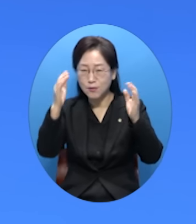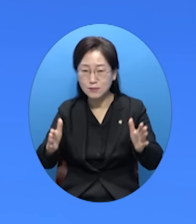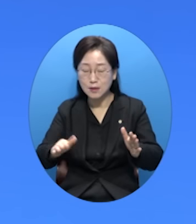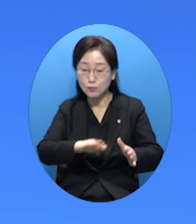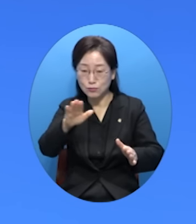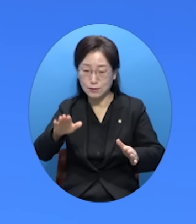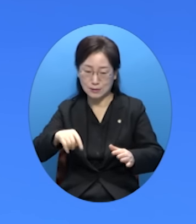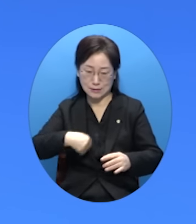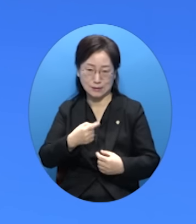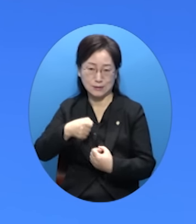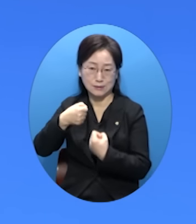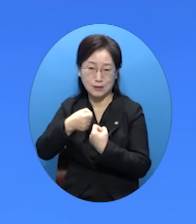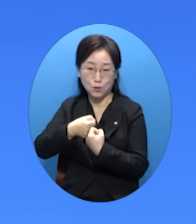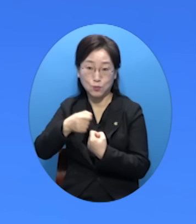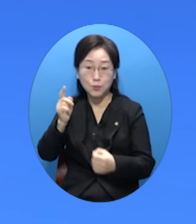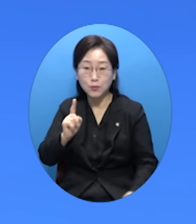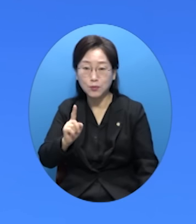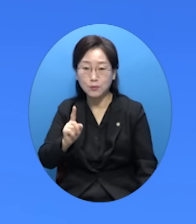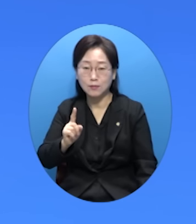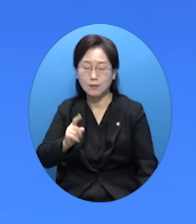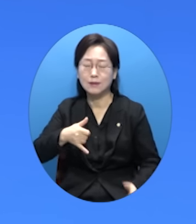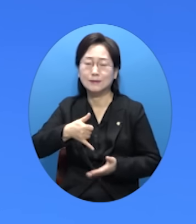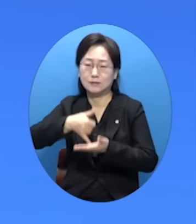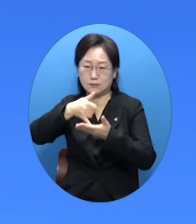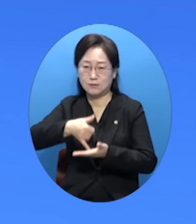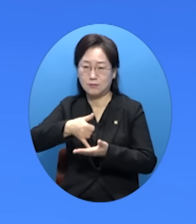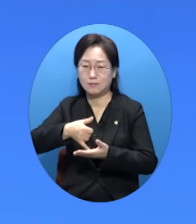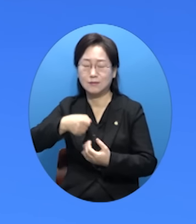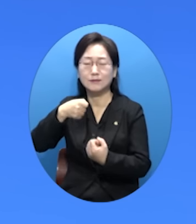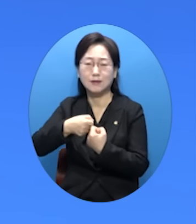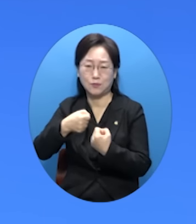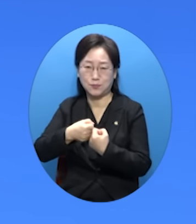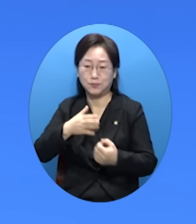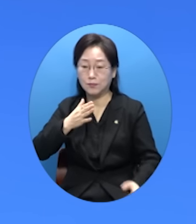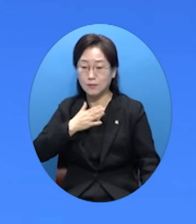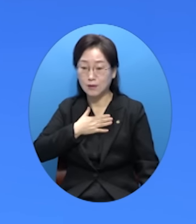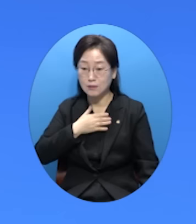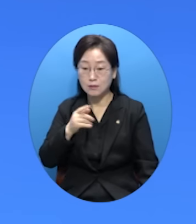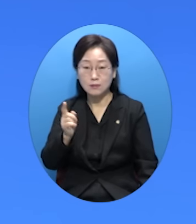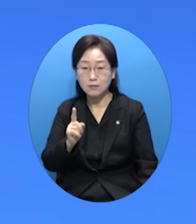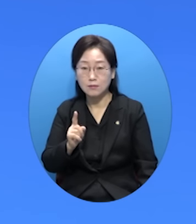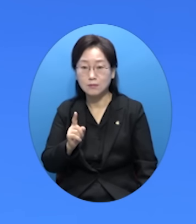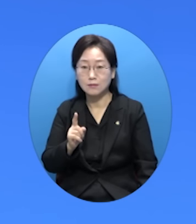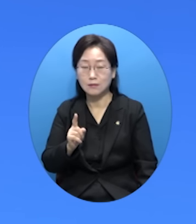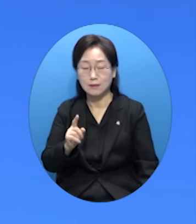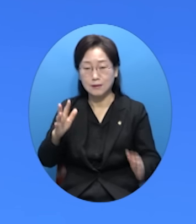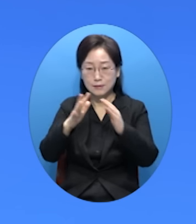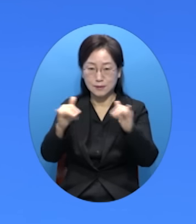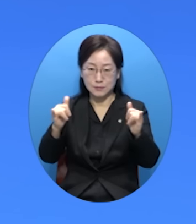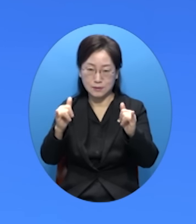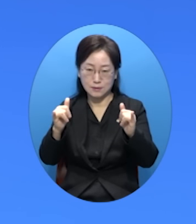싸움은 우리의 인격의 싸움입니다. 얼만큼 내가 사람들